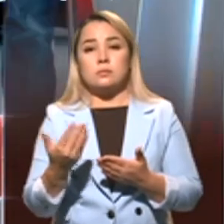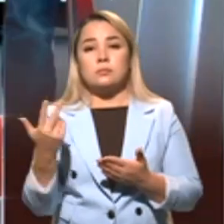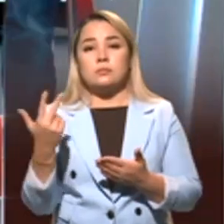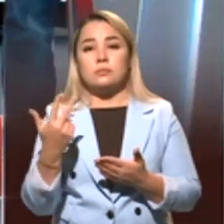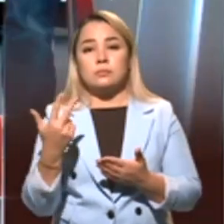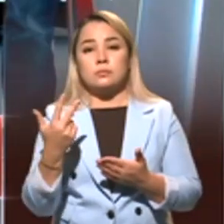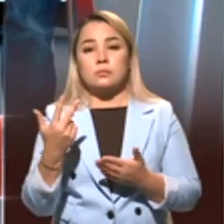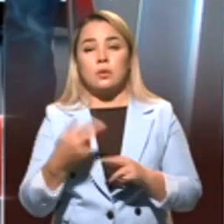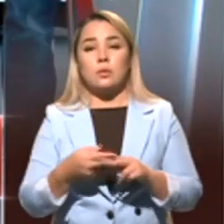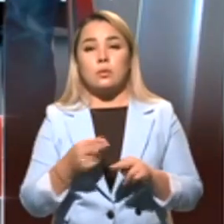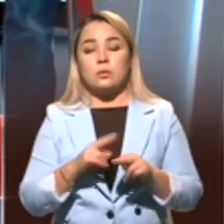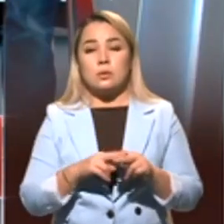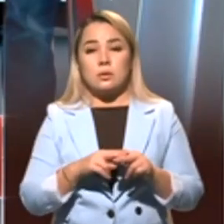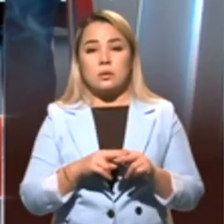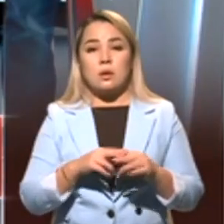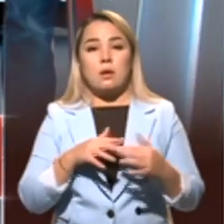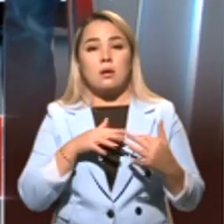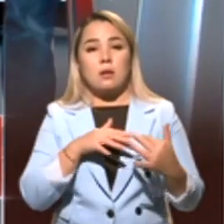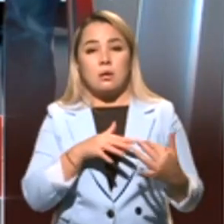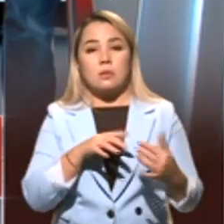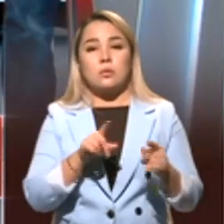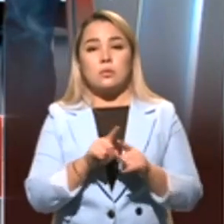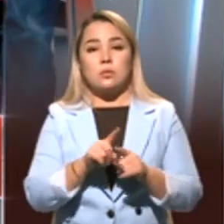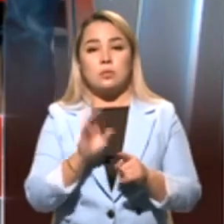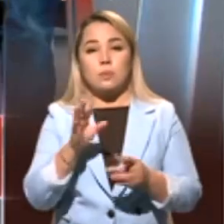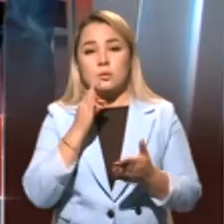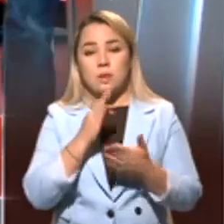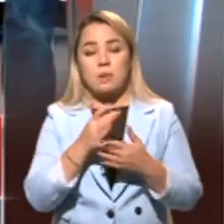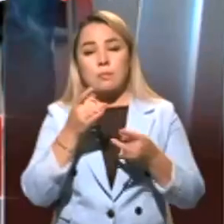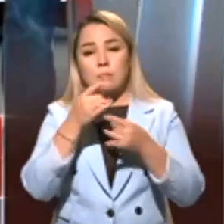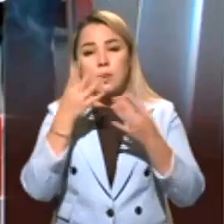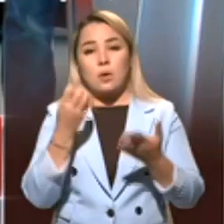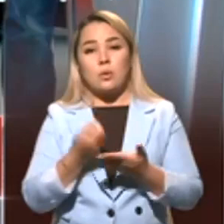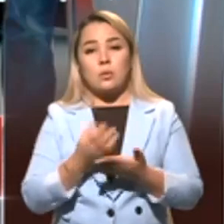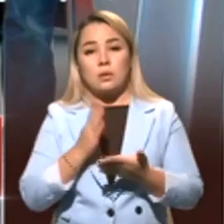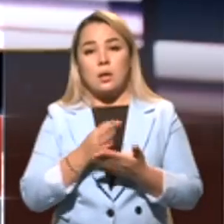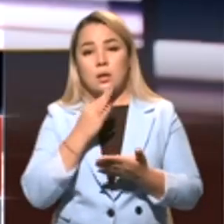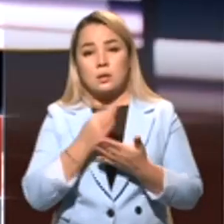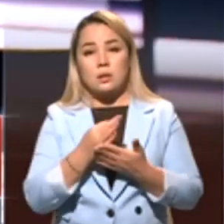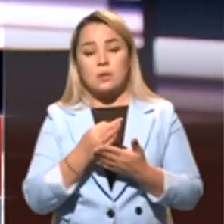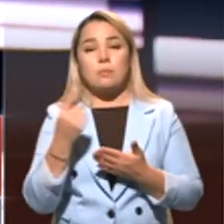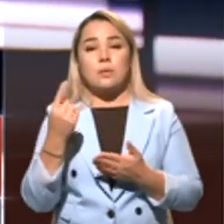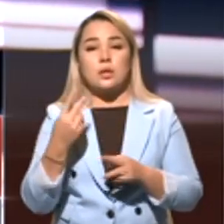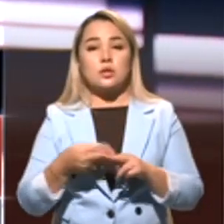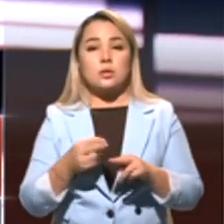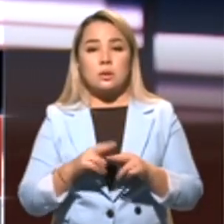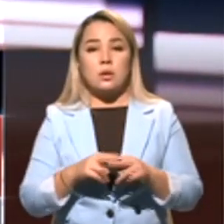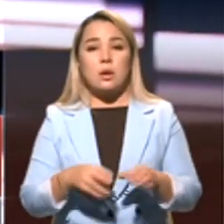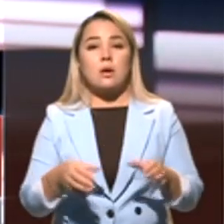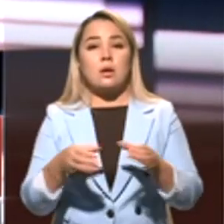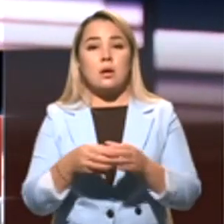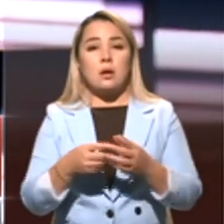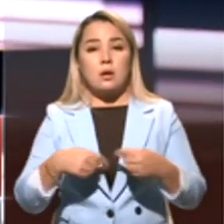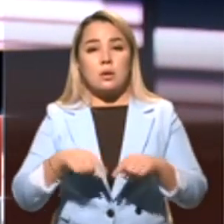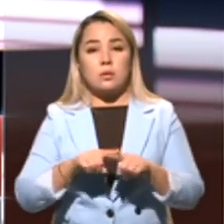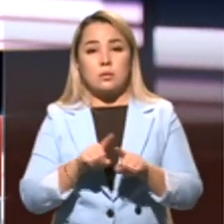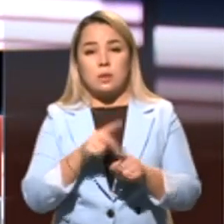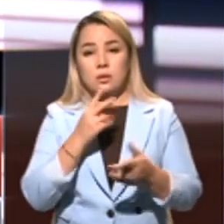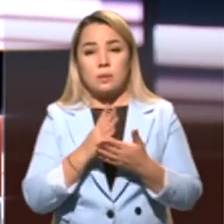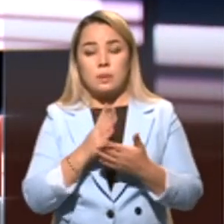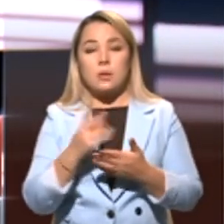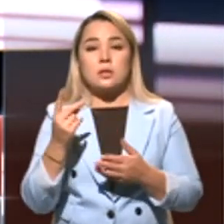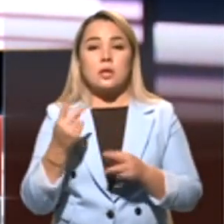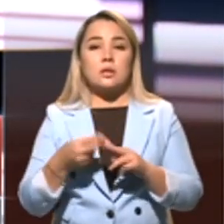Üçüncü osu qaqtılıs bolatın bolsa osu mädeni kımdılıklar dep. Birincisi koloniyalar boldı, ekinci